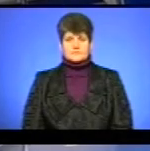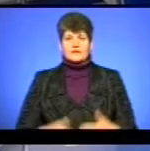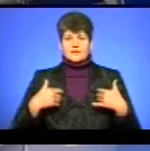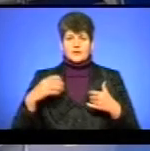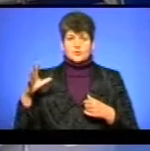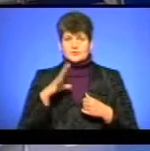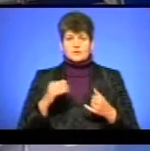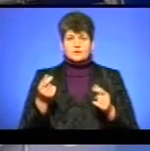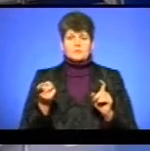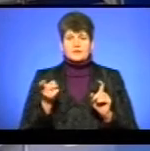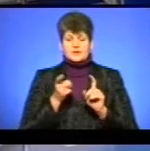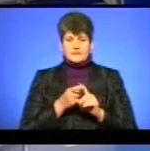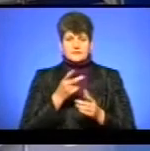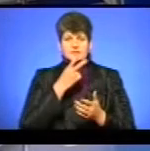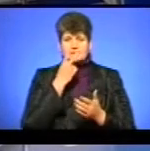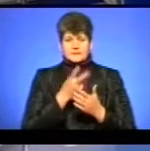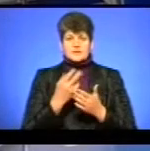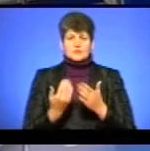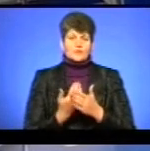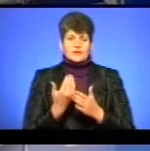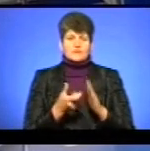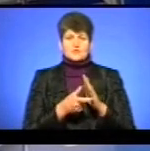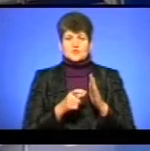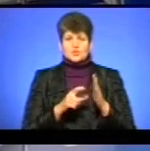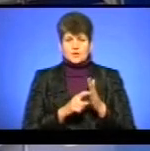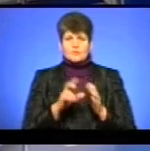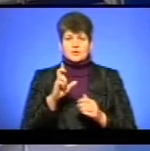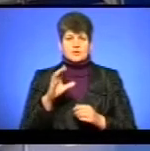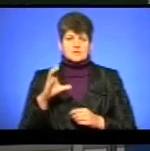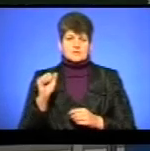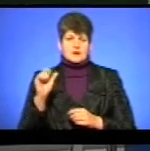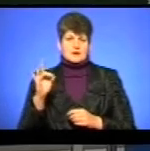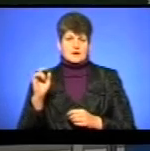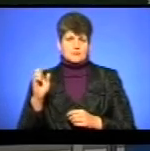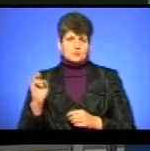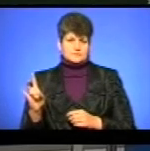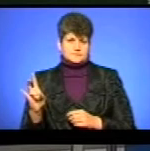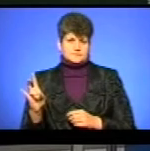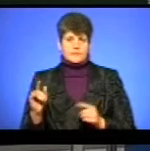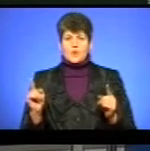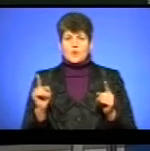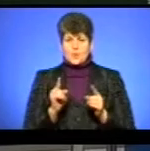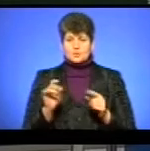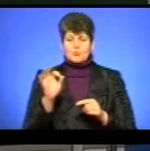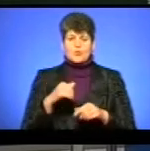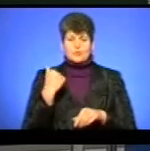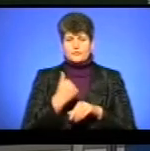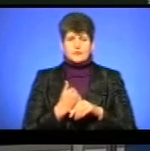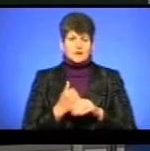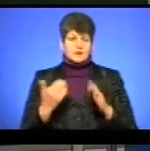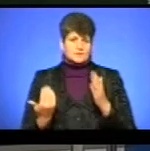Вітаю усіх, хто до нас приєднався. Ви дивитесь новини у студії Богдана Сарабун. Коротко про головні